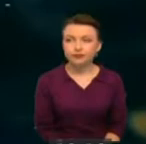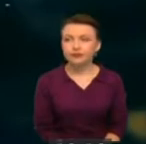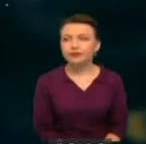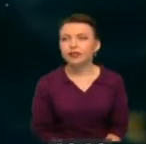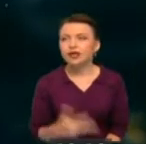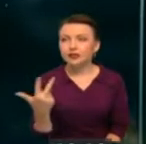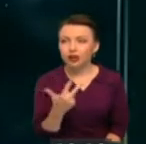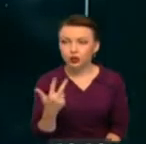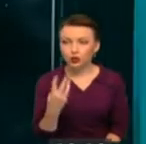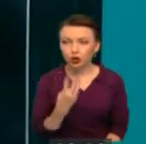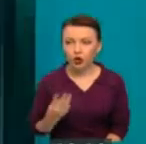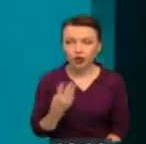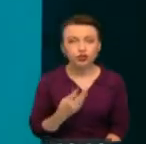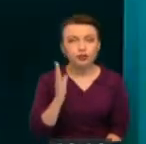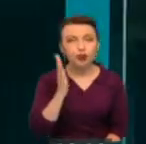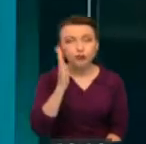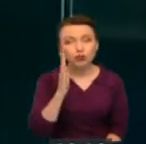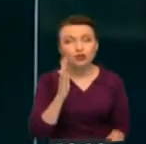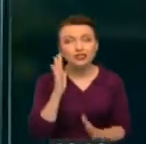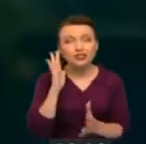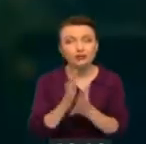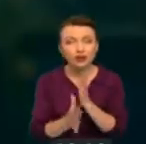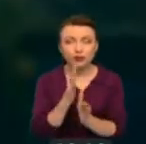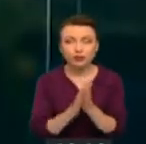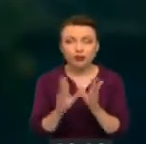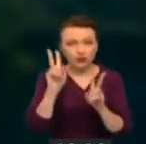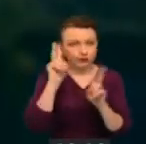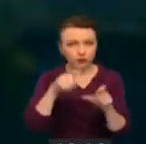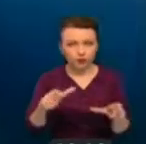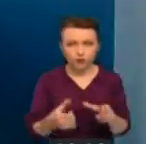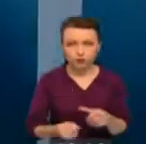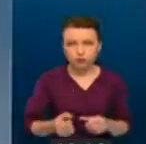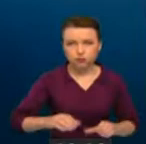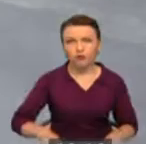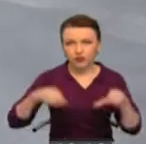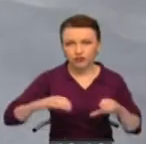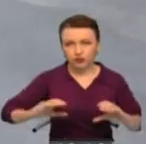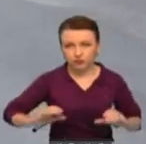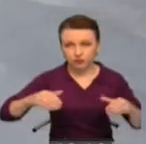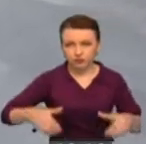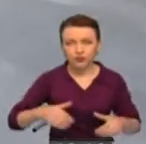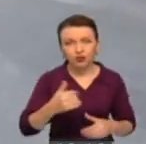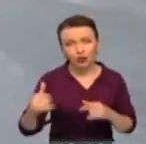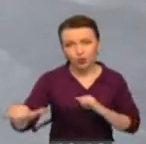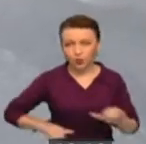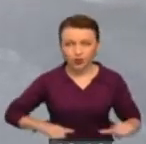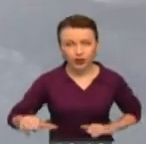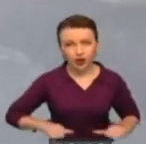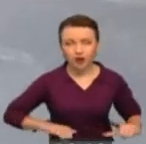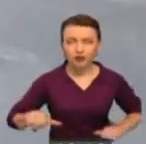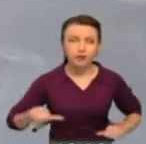На Троєщині з майбутнього скверу невідомі повиривали бордюри і поставили їх вертикально. Хулігани понівечили